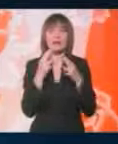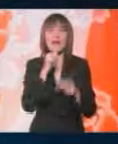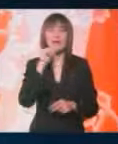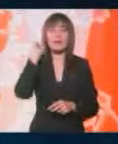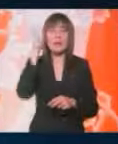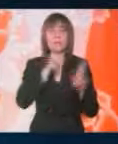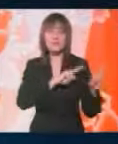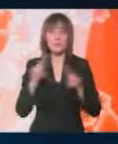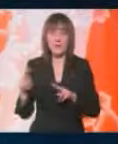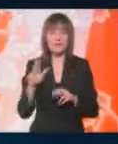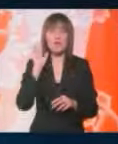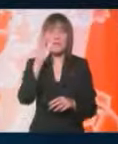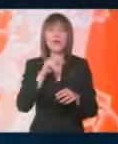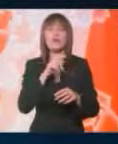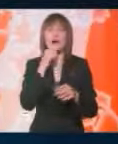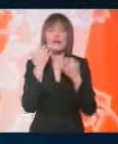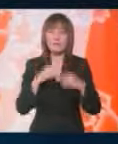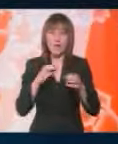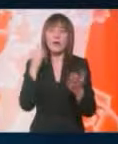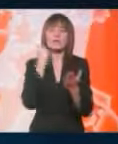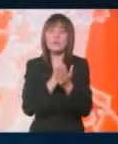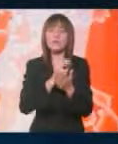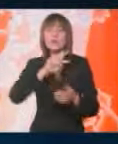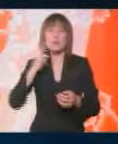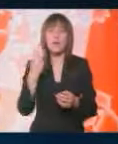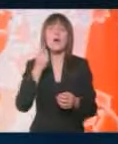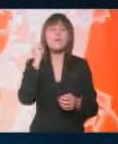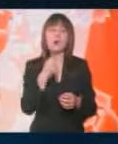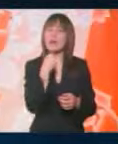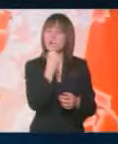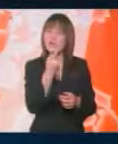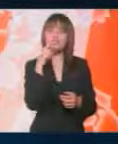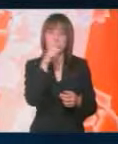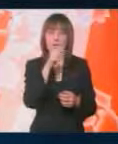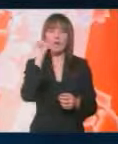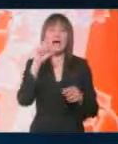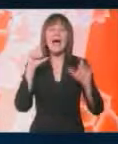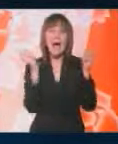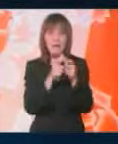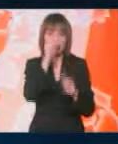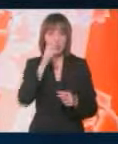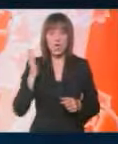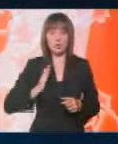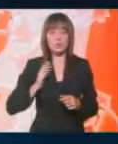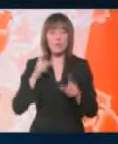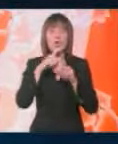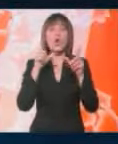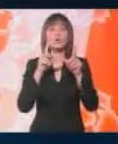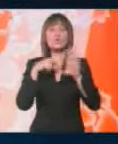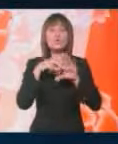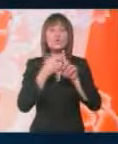tamošnje pravosuđe. Njegov advokat, međutim, tvrdi suprotno. Mora se istaći i to da je hapšenje gospodina Duška